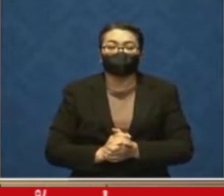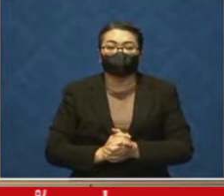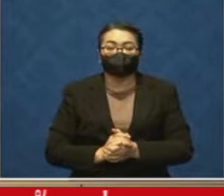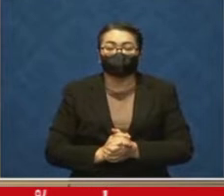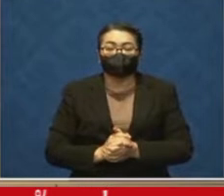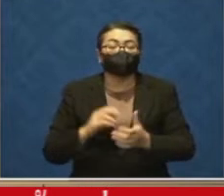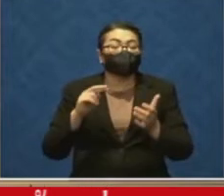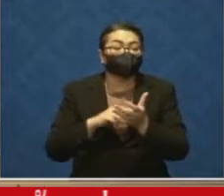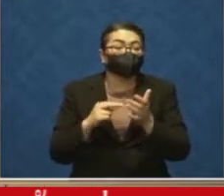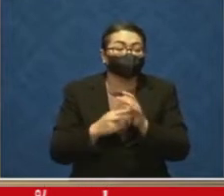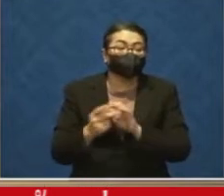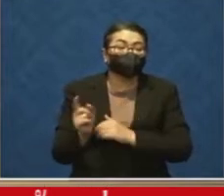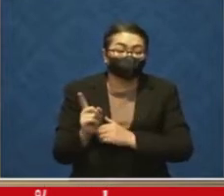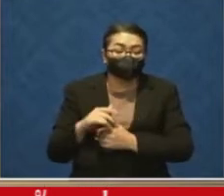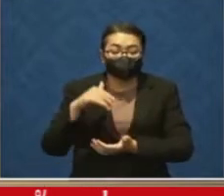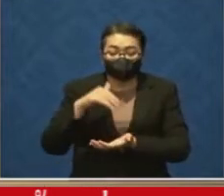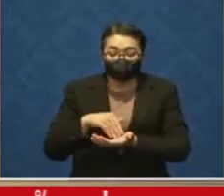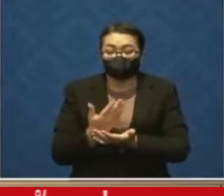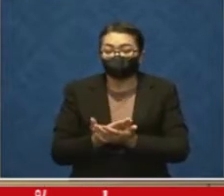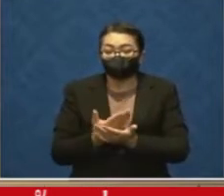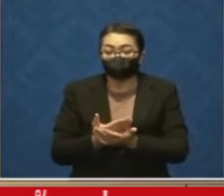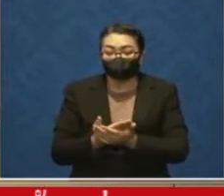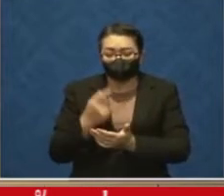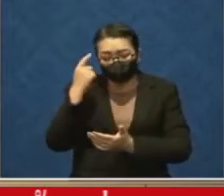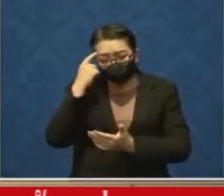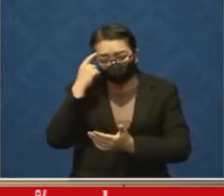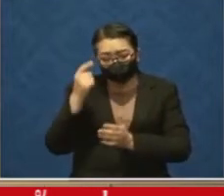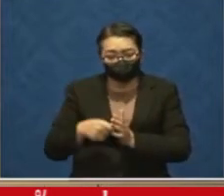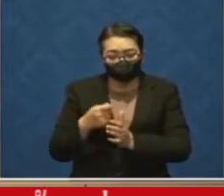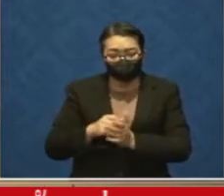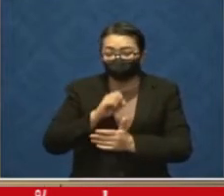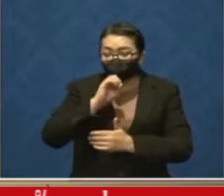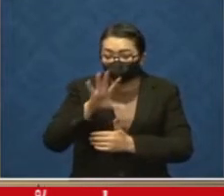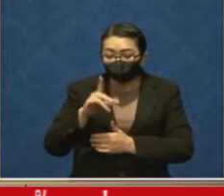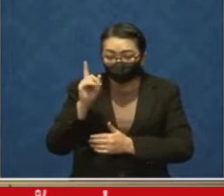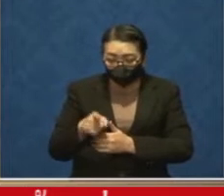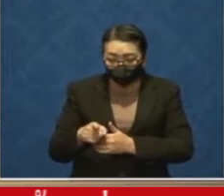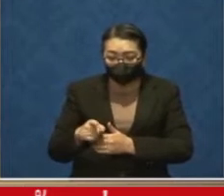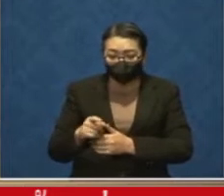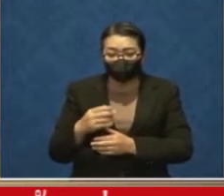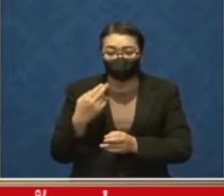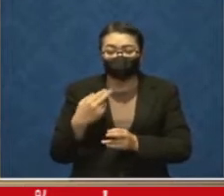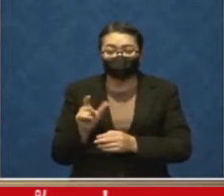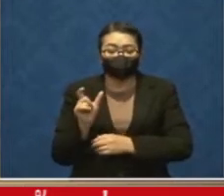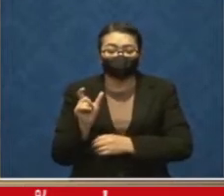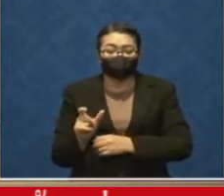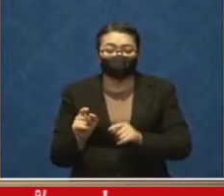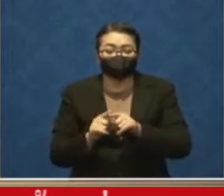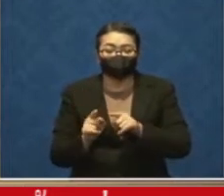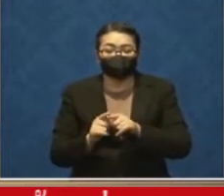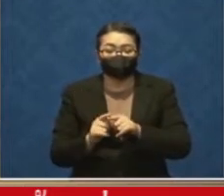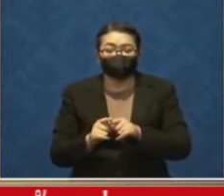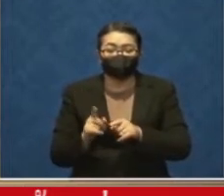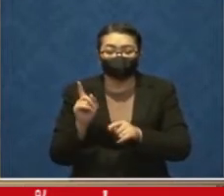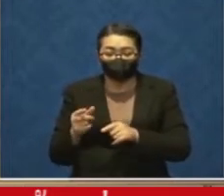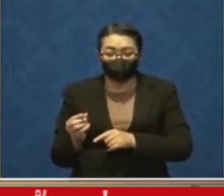บนั่นหมายถงว่ากมสัพสมิธก็ไปตั้งเงื่อนไขบอกวาจะต้องติด AIS ให้เขาคำ